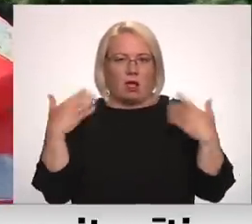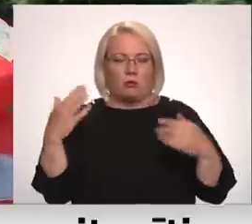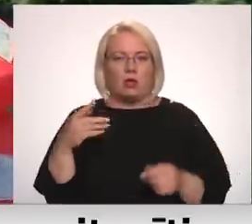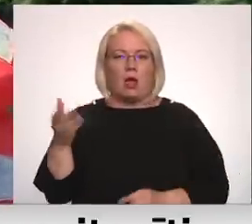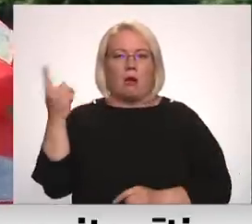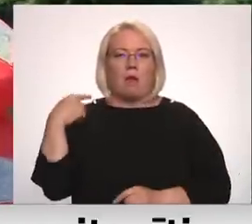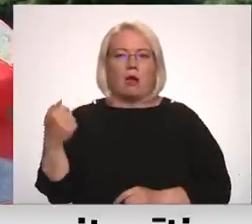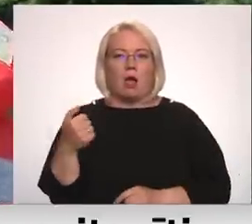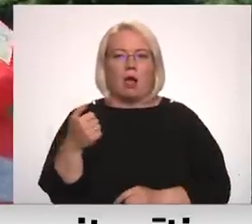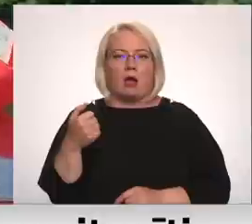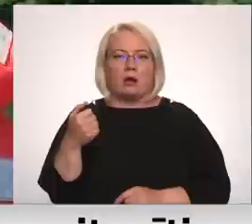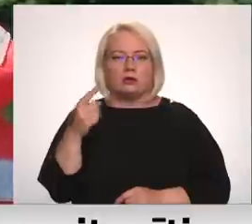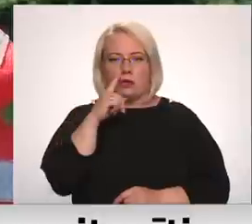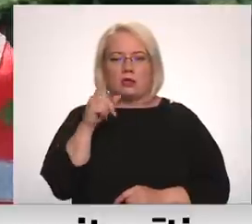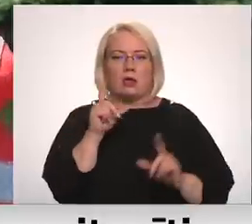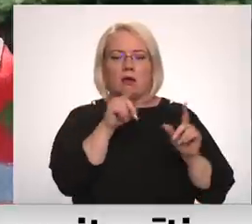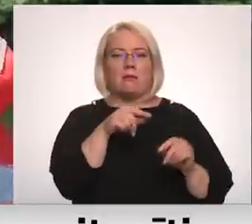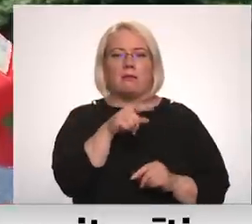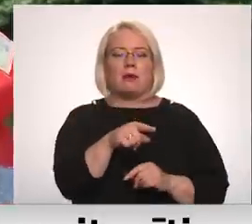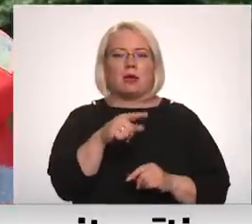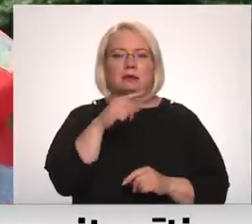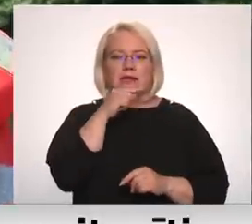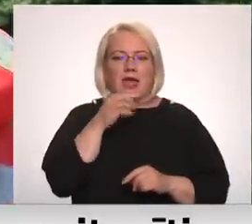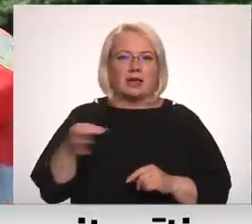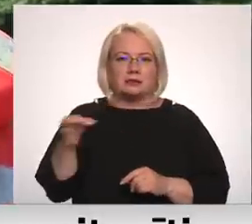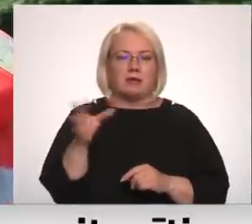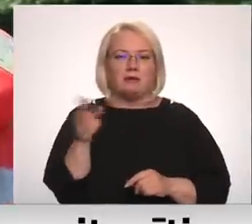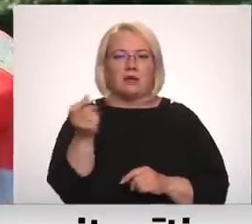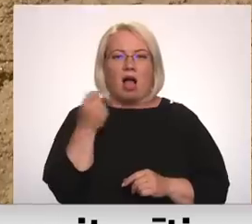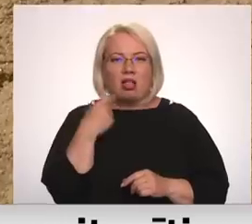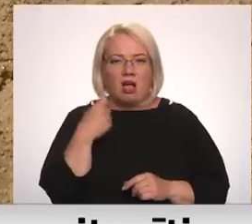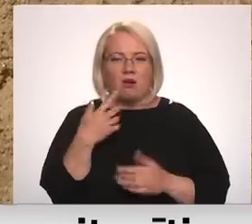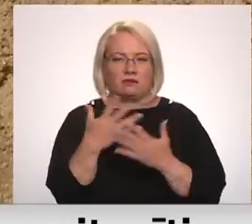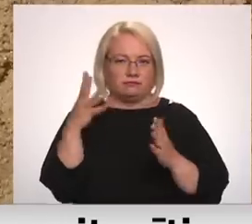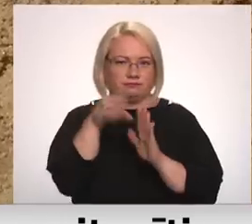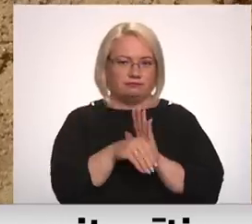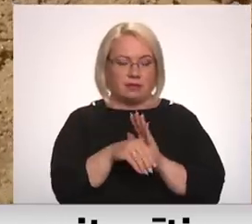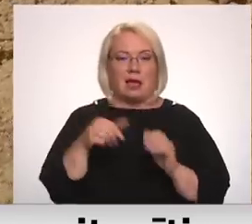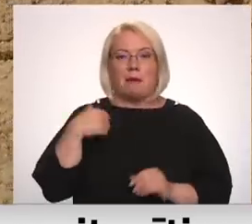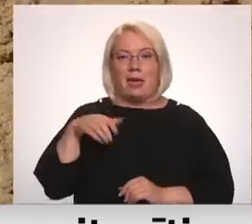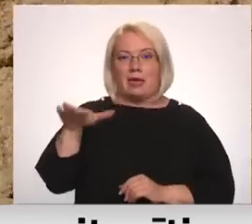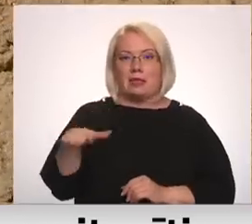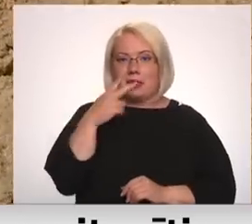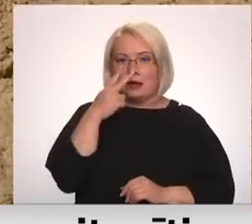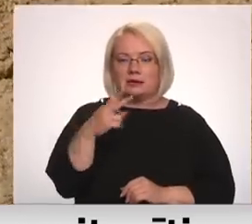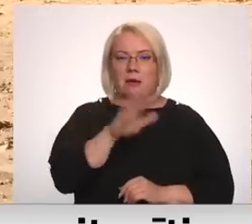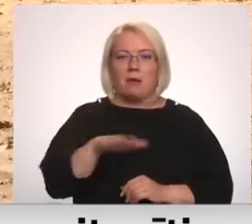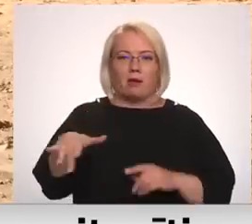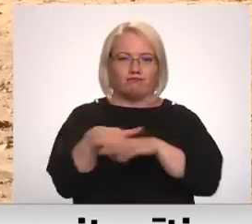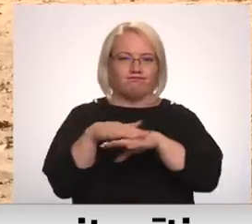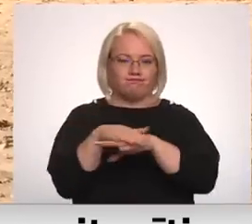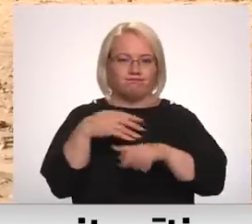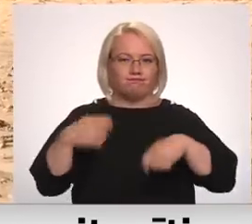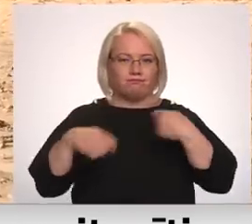Cēsīm meklējām, un cilvēki tur, protams, visi iet kopā, nav nevesis, alkohols un viss. Evita pēdējo reizi redzēta bērnu bariņā